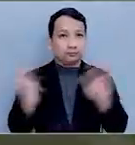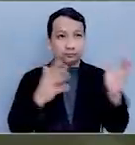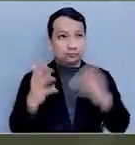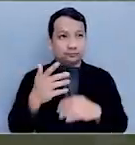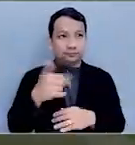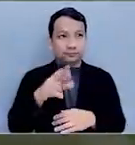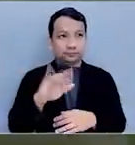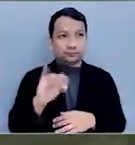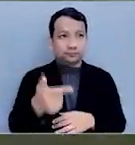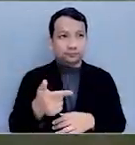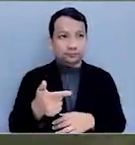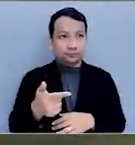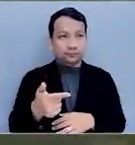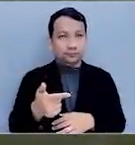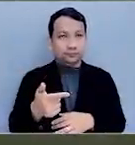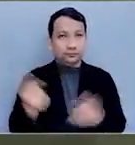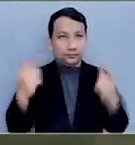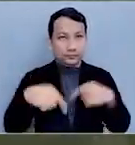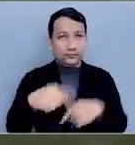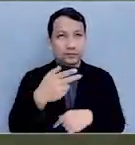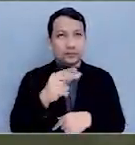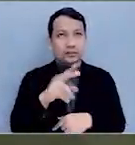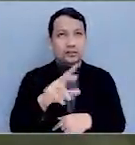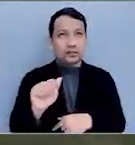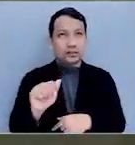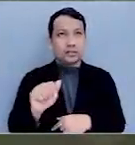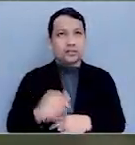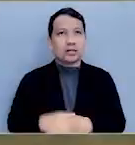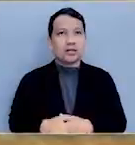Guring at ang pagpasok ng bagyong Hana.